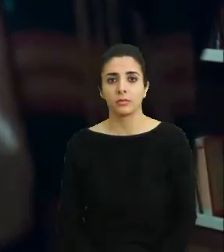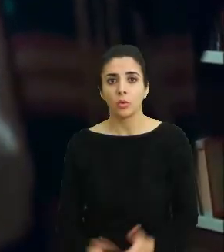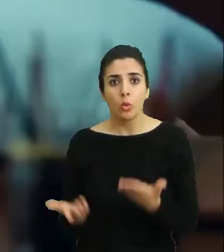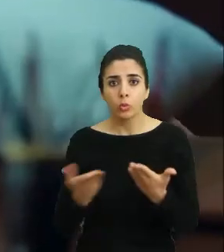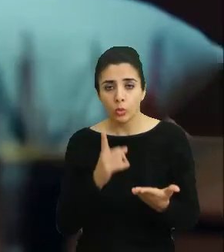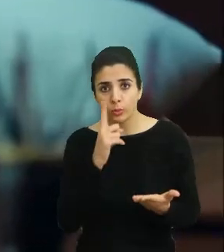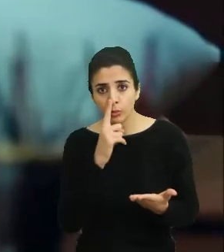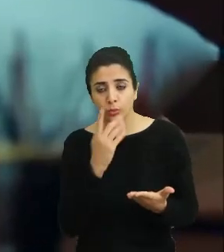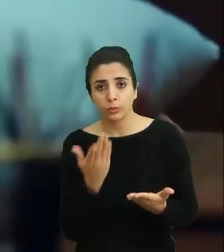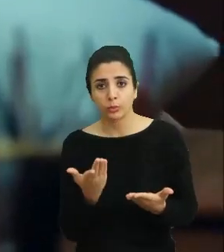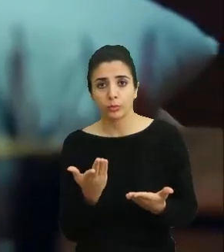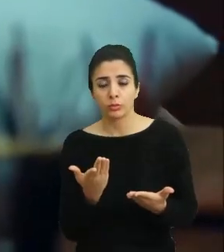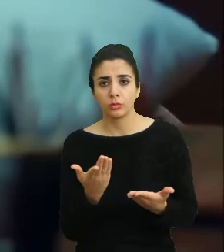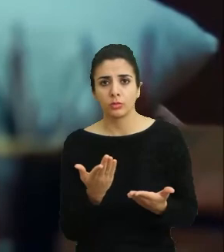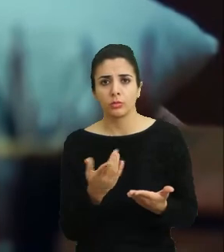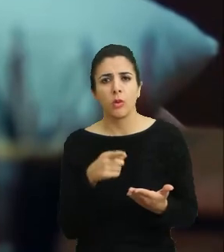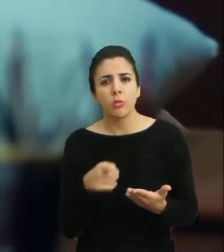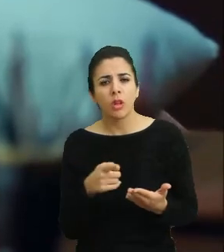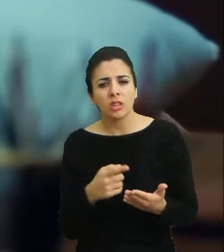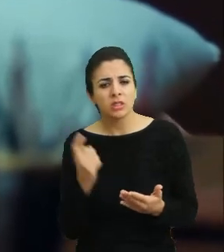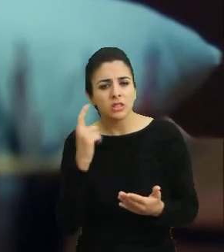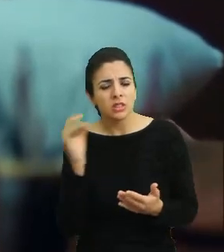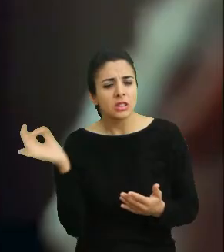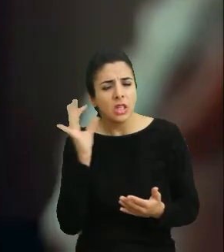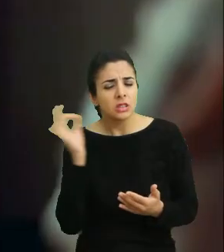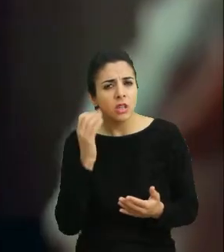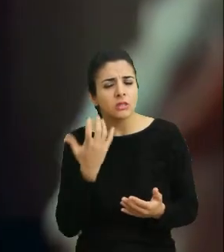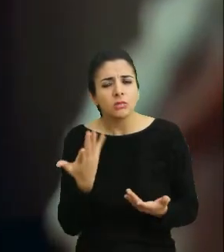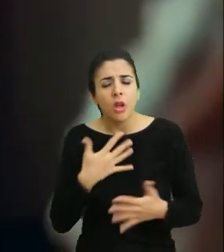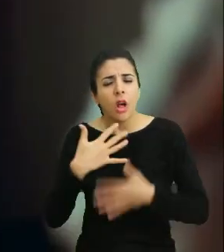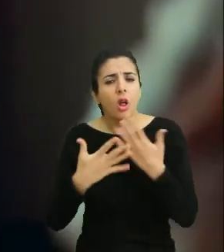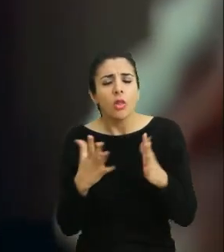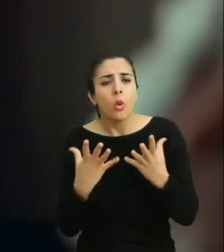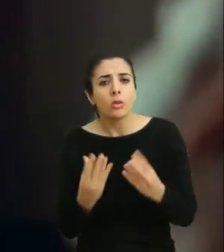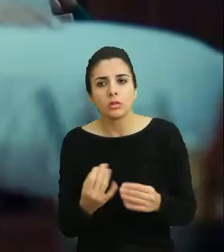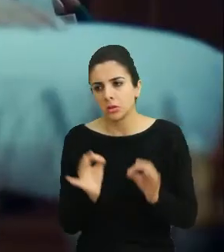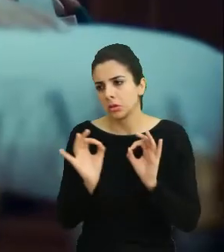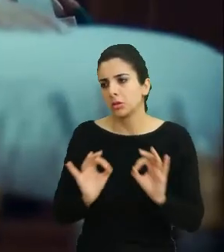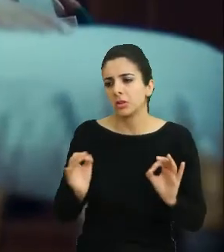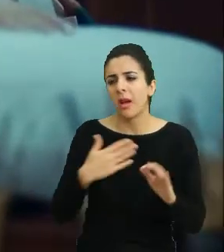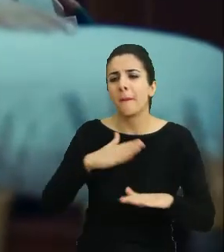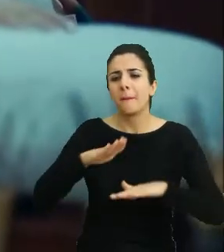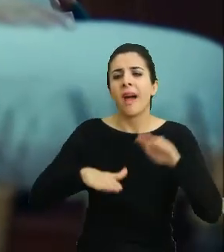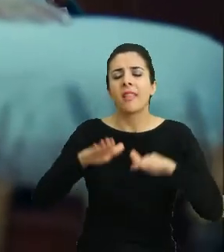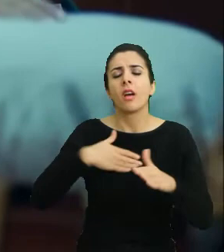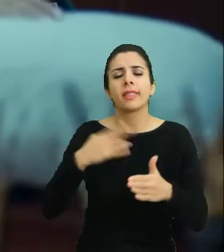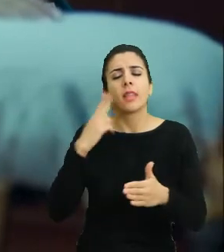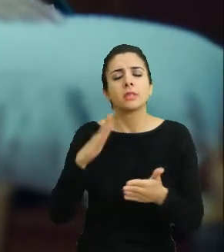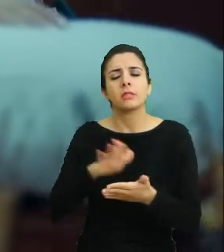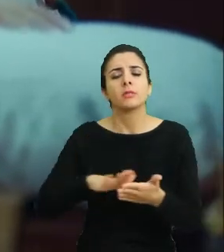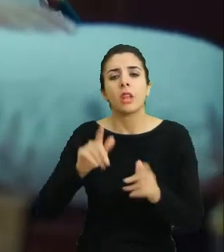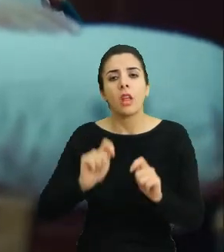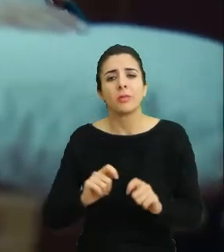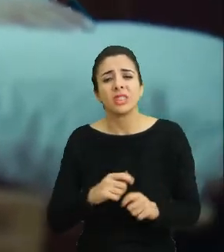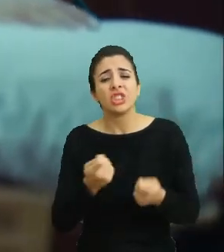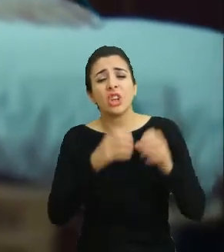Buyur müdürüm. Nedir bu tangır tungur gürültüler? Hiç, merdivenleri falan siliyordum müdürüm. Bırak o elindeki işleri de.